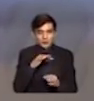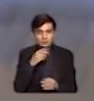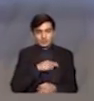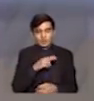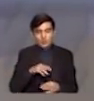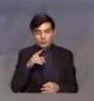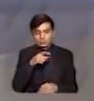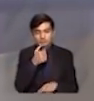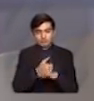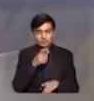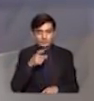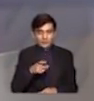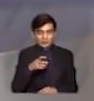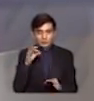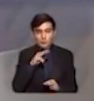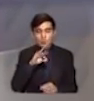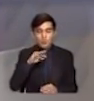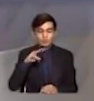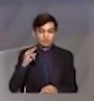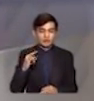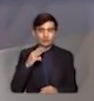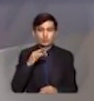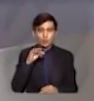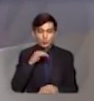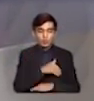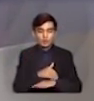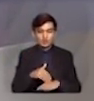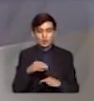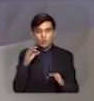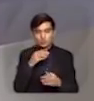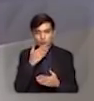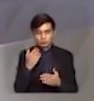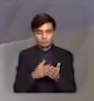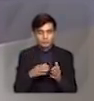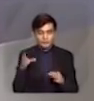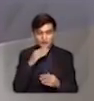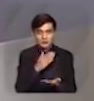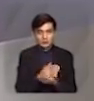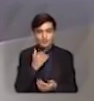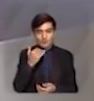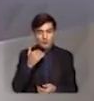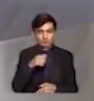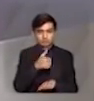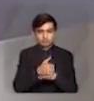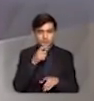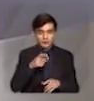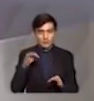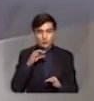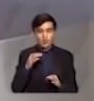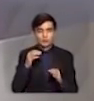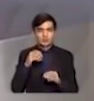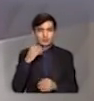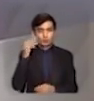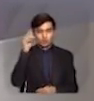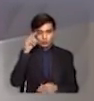соң берілген еді. Елімізде Момышұлының атымен аталатын көшесі жоқ елді мекен кем деген. Одан өзге батырдың атындағы оқу орындары да бар. Жас